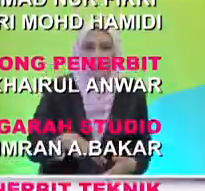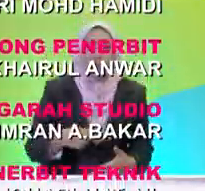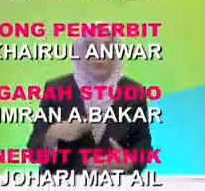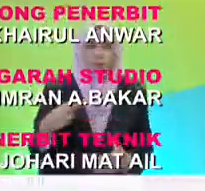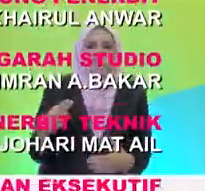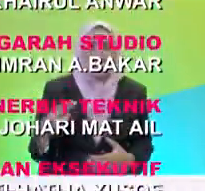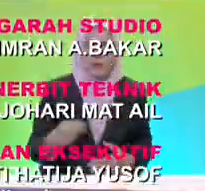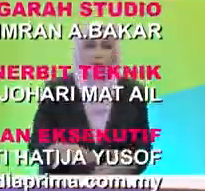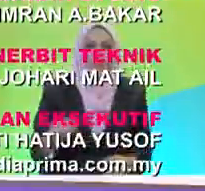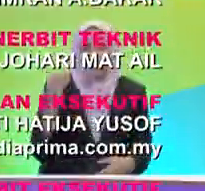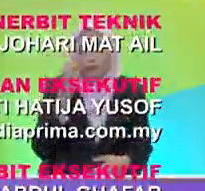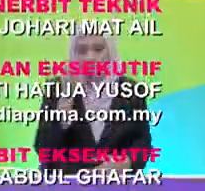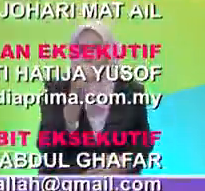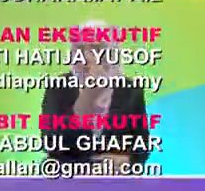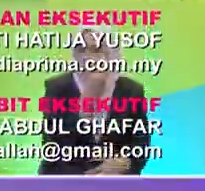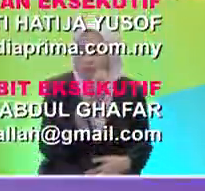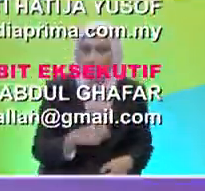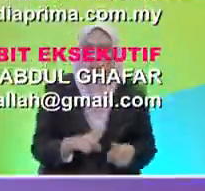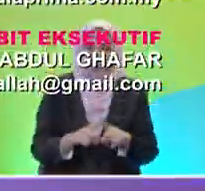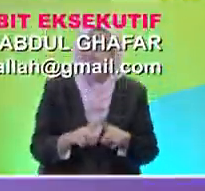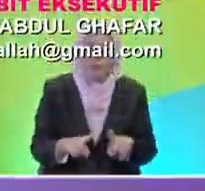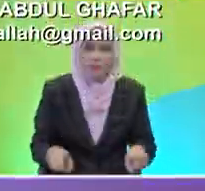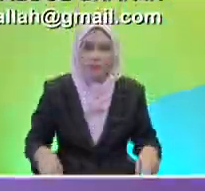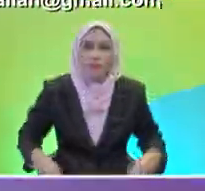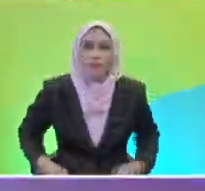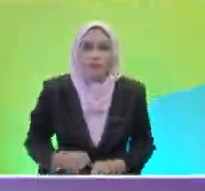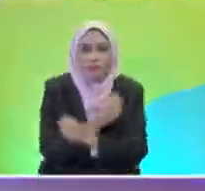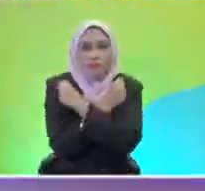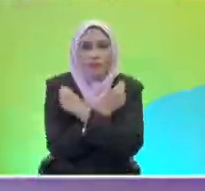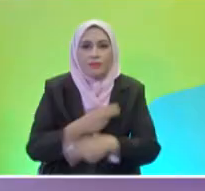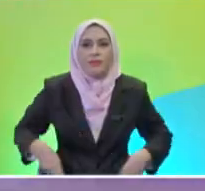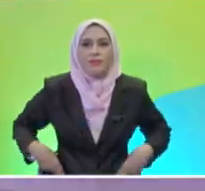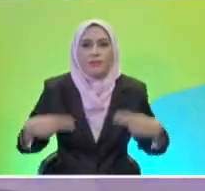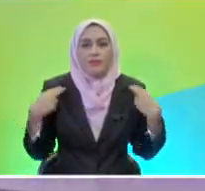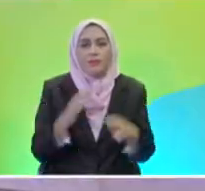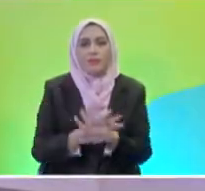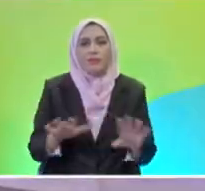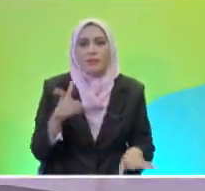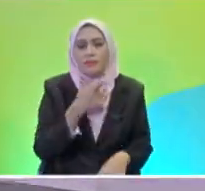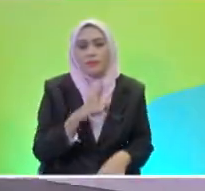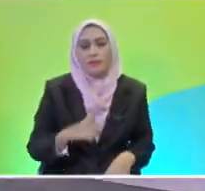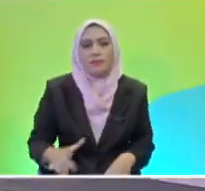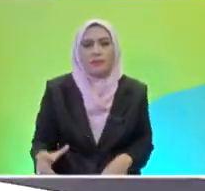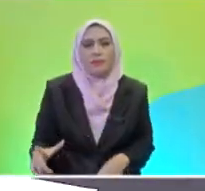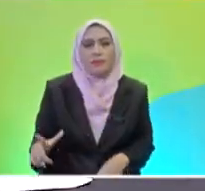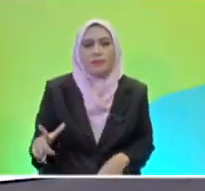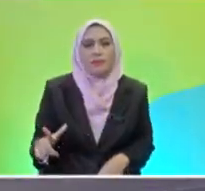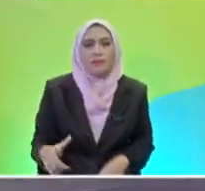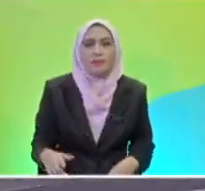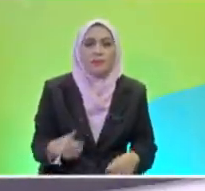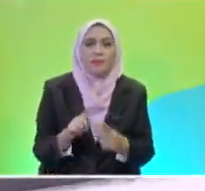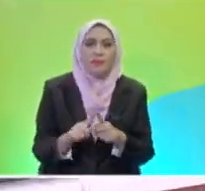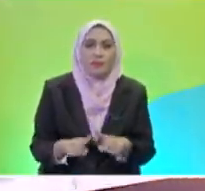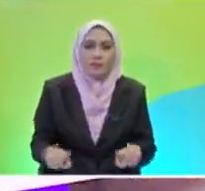di pohon bunga. Tapi sayang hidup tak lama,